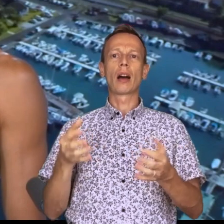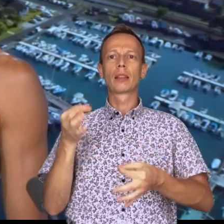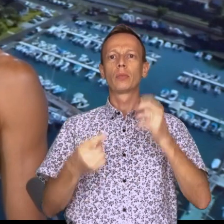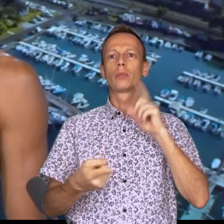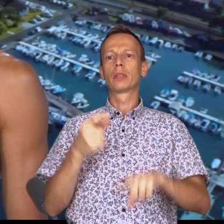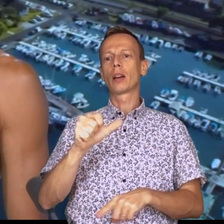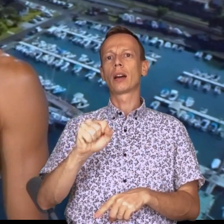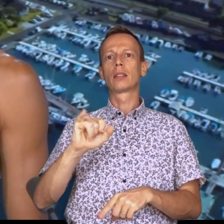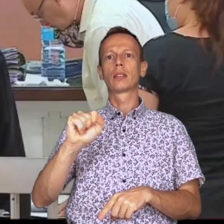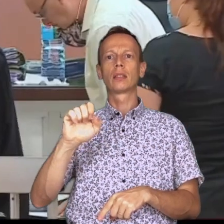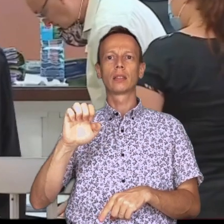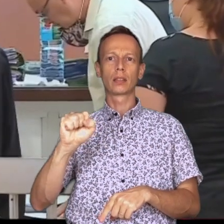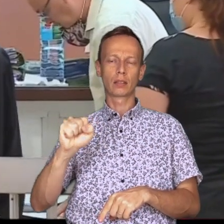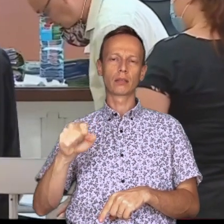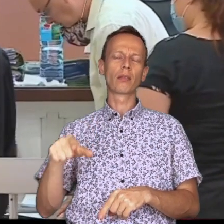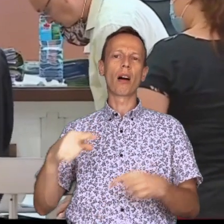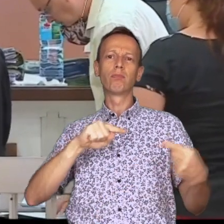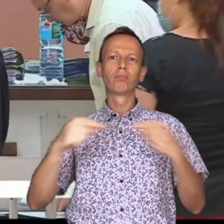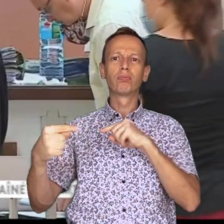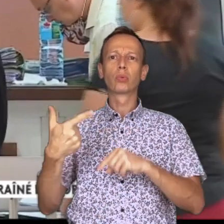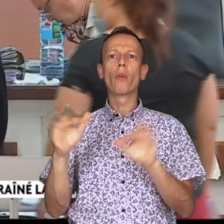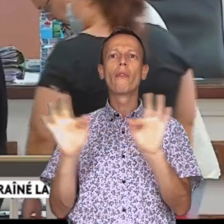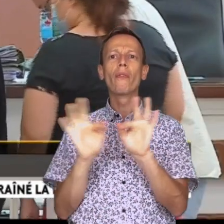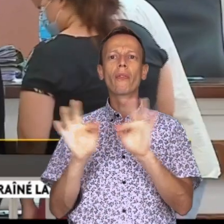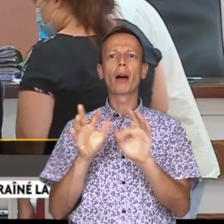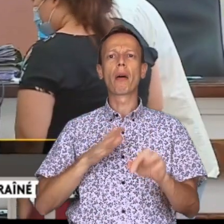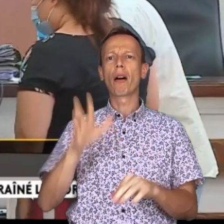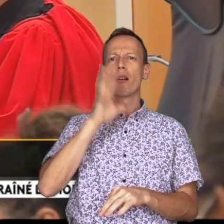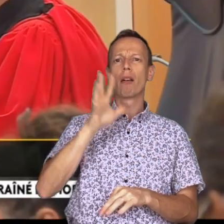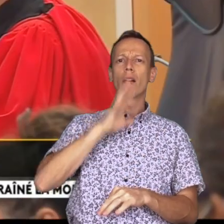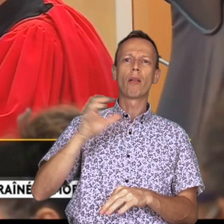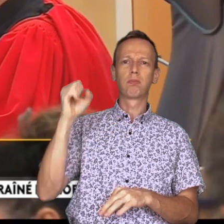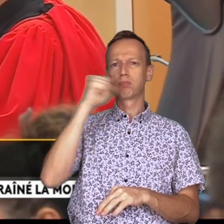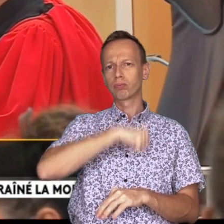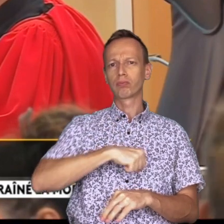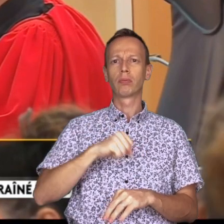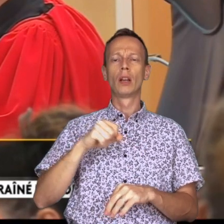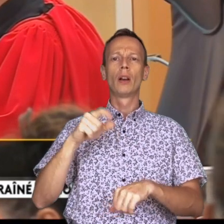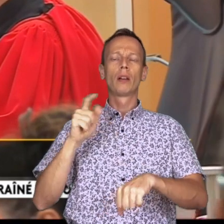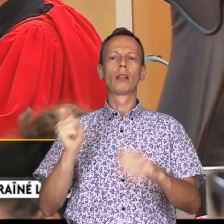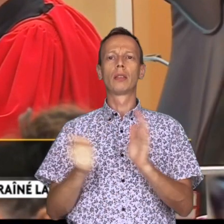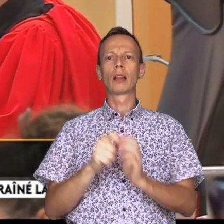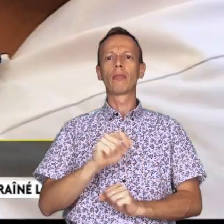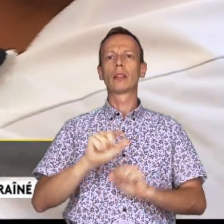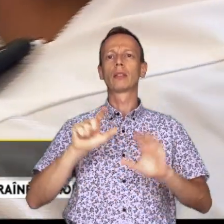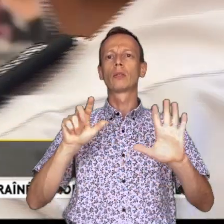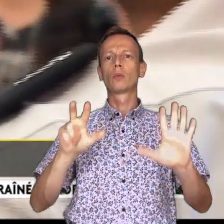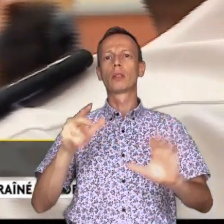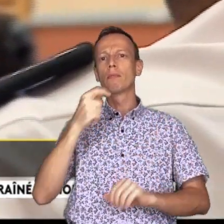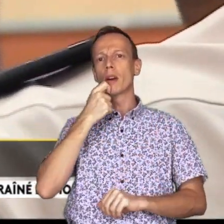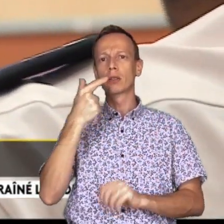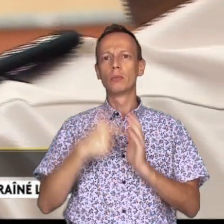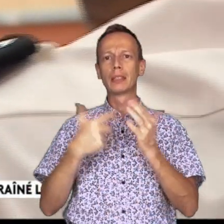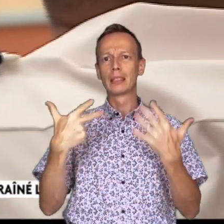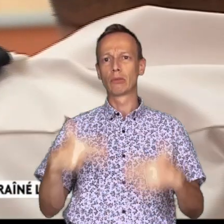affaire sordide qui est jugée aux assises. Une bagarre sur fond d'alcool entre deux frères qui s'est déroulée le 27 mars 2018. Le